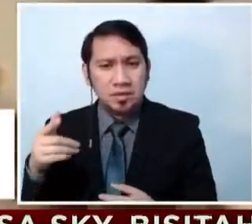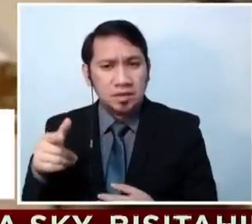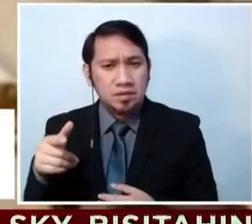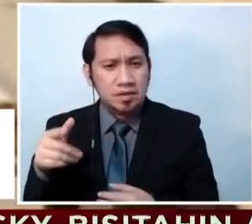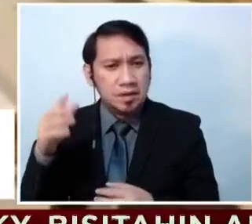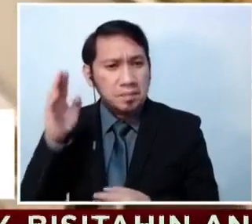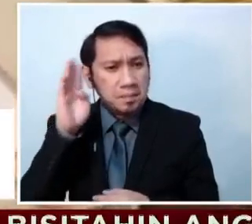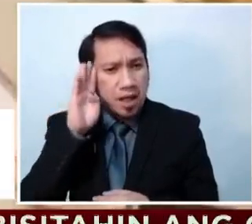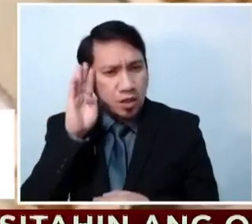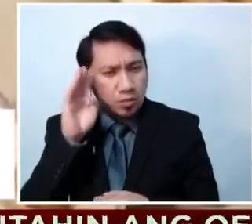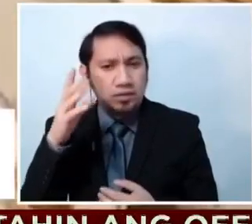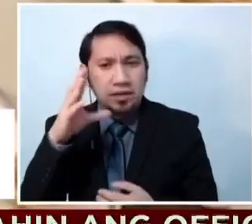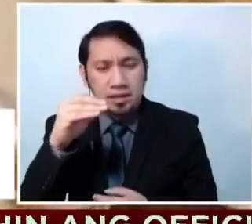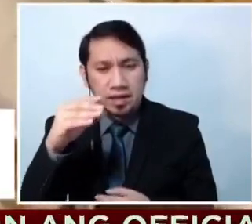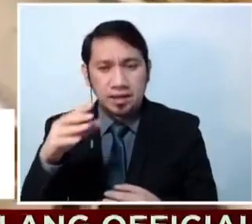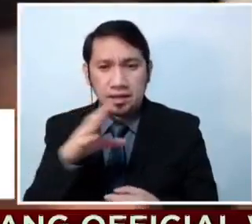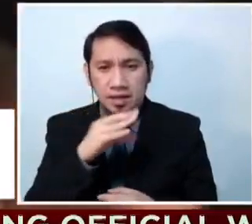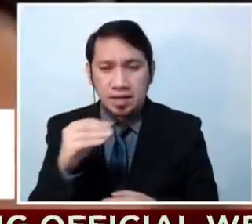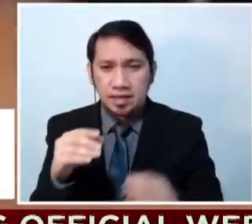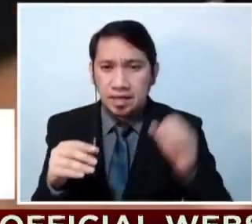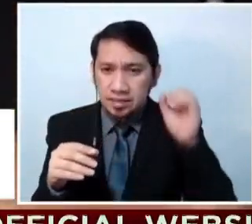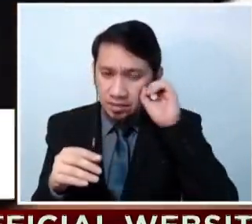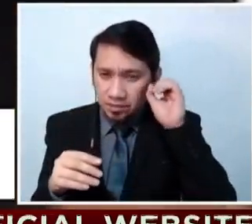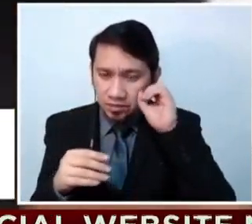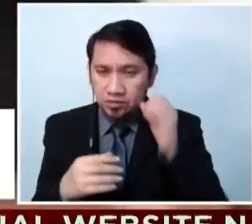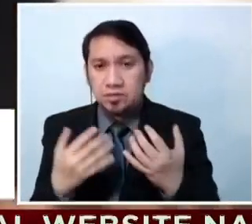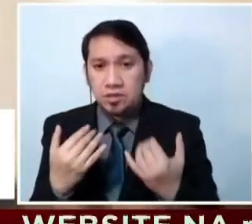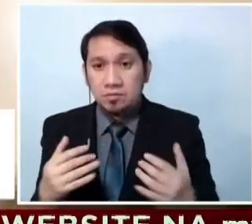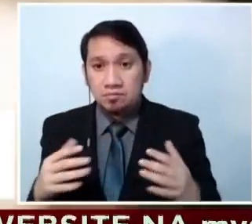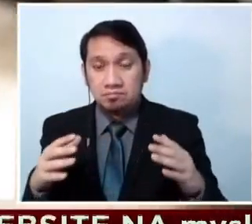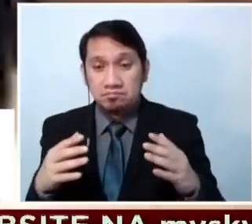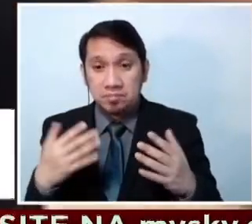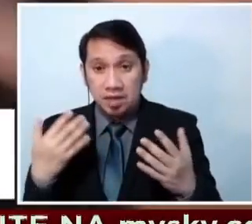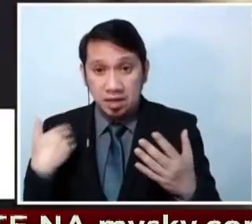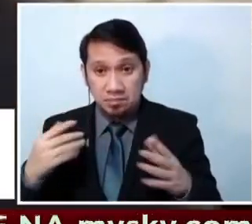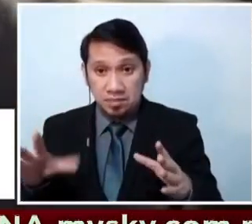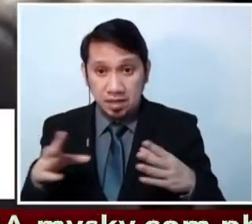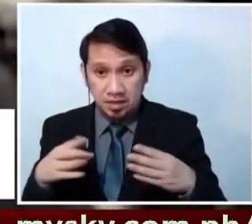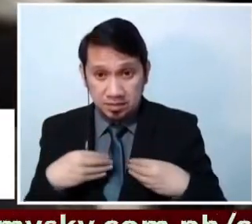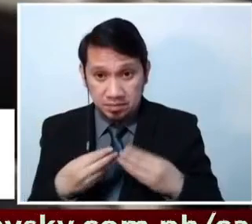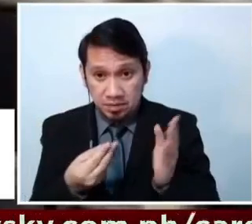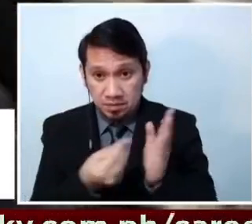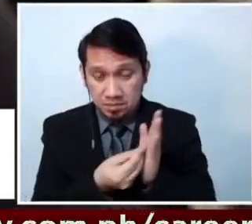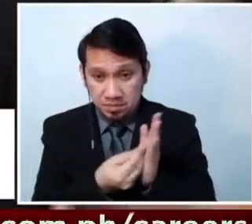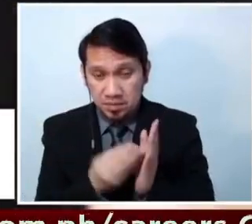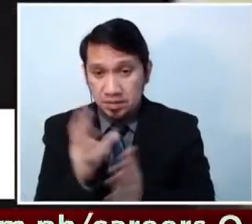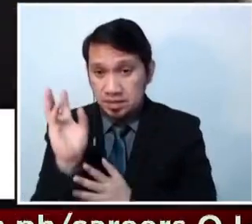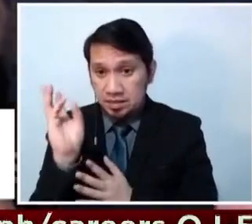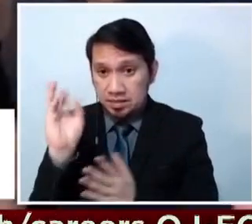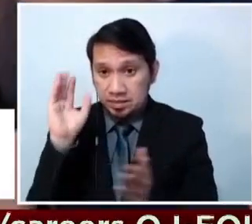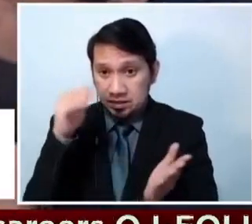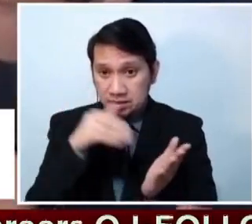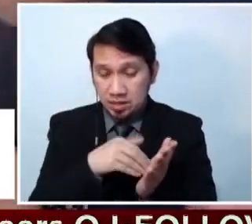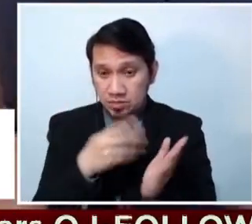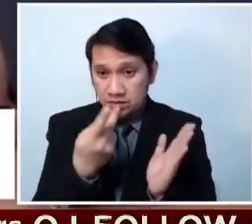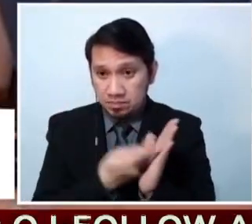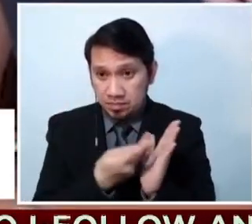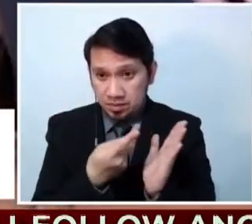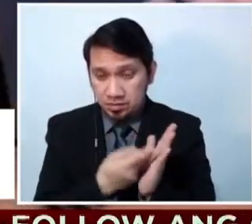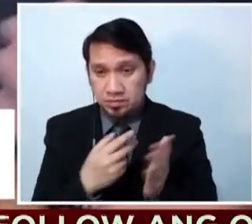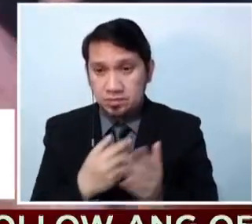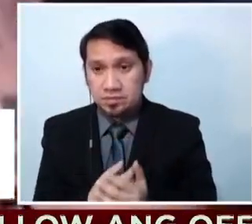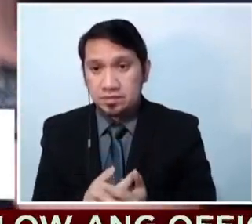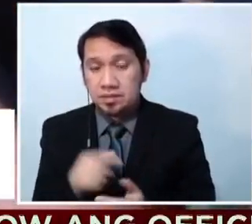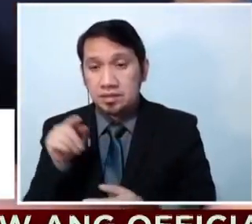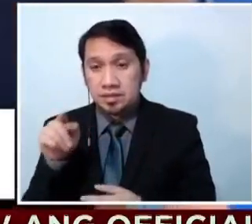Mobelio at Examiner Salvador Celataria. Matapos umanong tanggapin ang entrapment money na 60,000 pesos. Pera umano ito